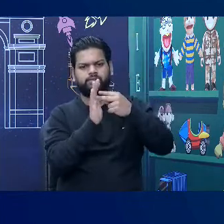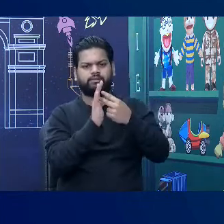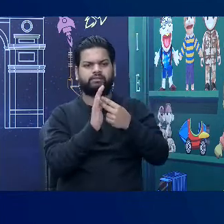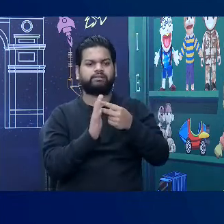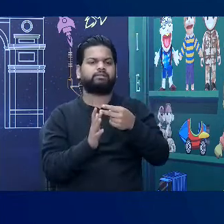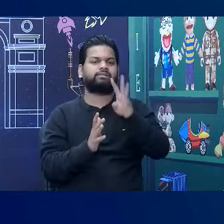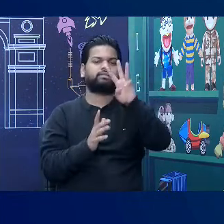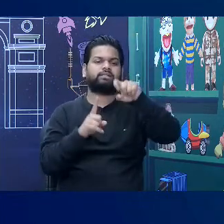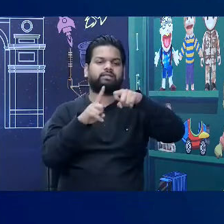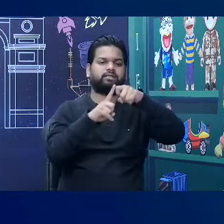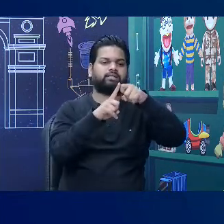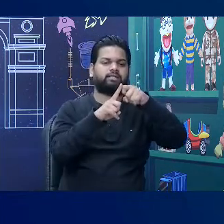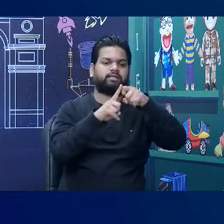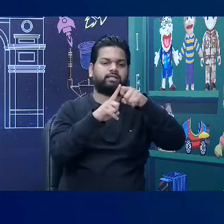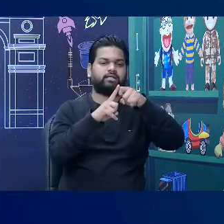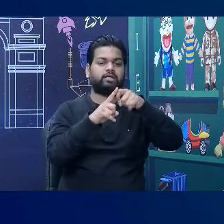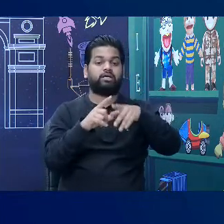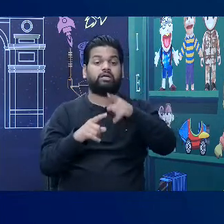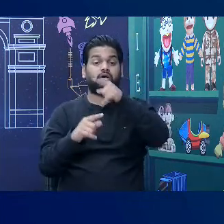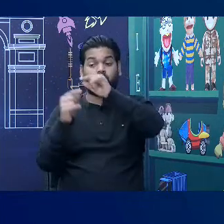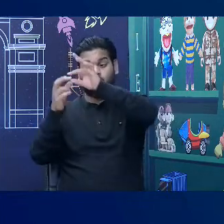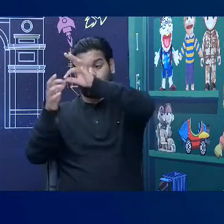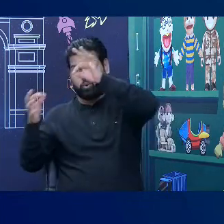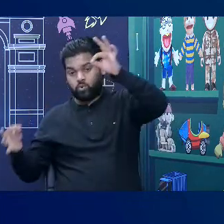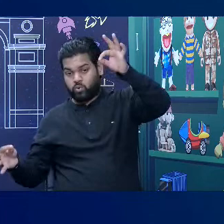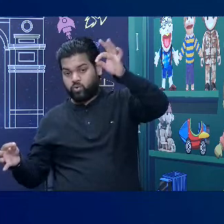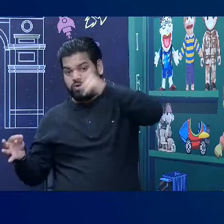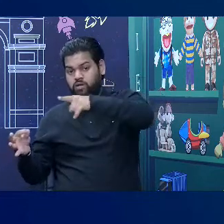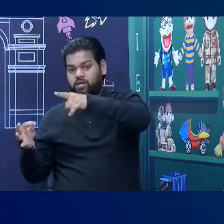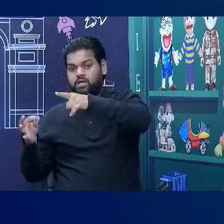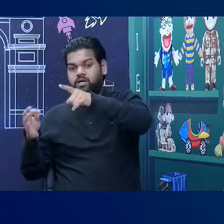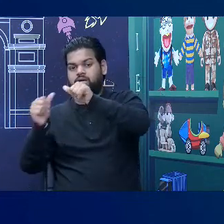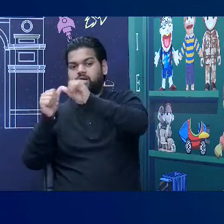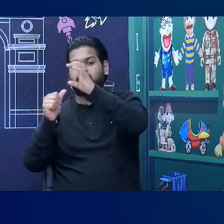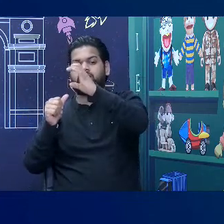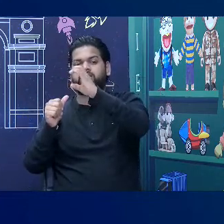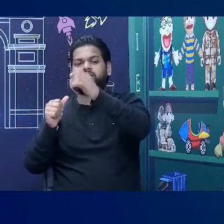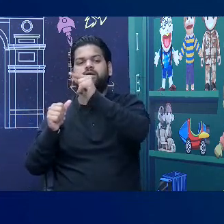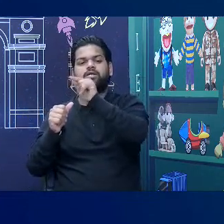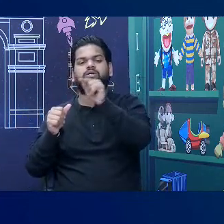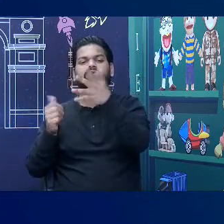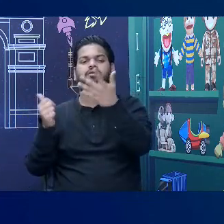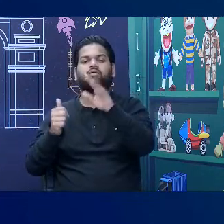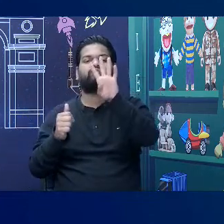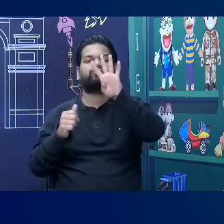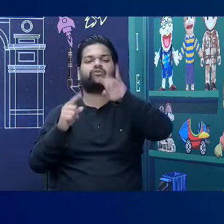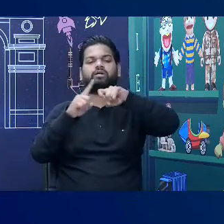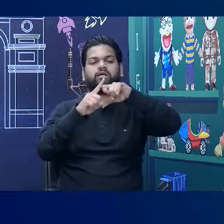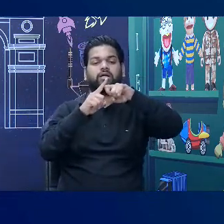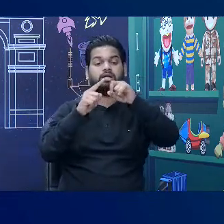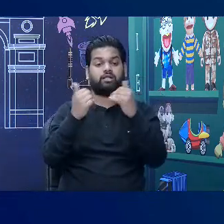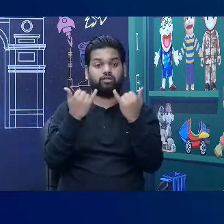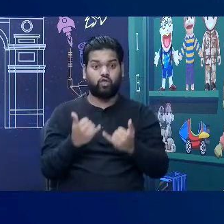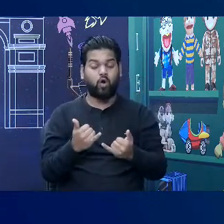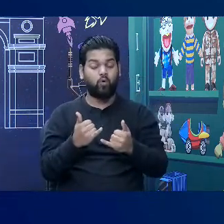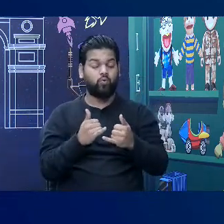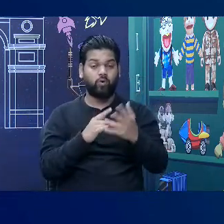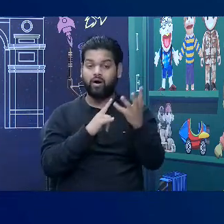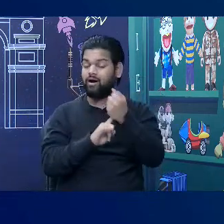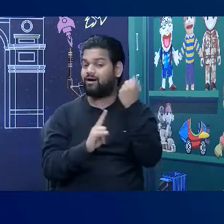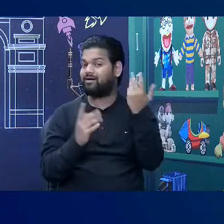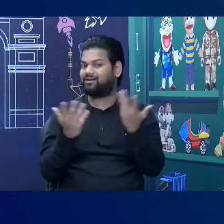हैं? विद द हेल्प ऑफ पाइथागोरस थ्योरम. ठीक है ना. राइट एंगल ट्रायंगल में हम पाइथागोरस थ्योरम से निकालते हैं. तो